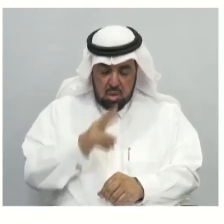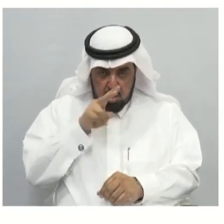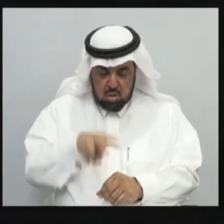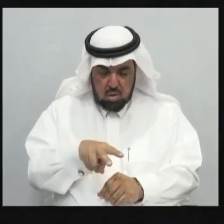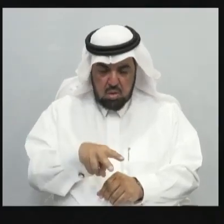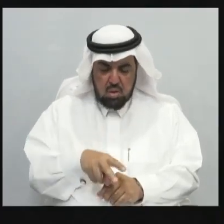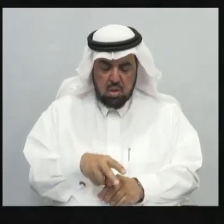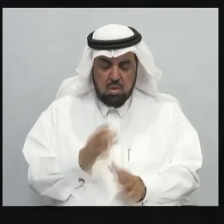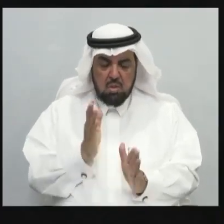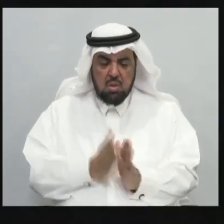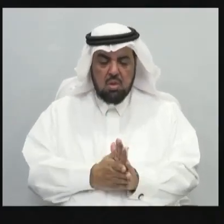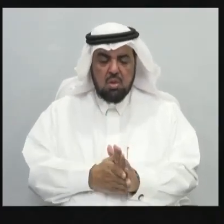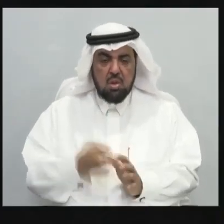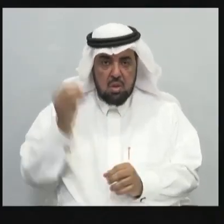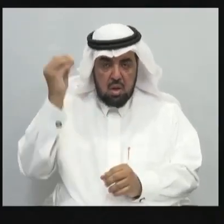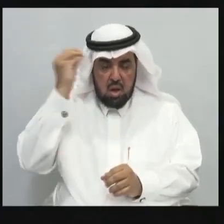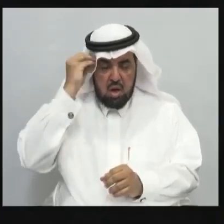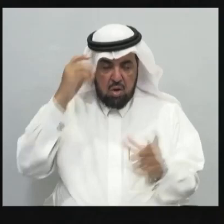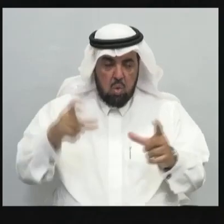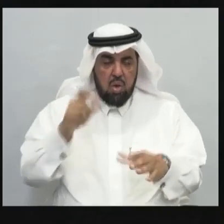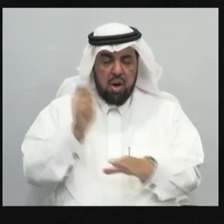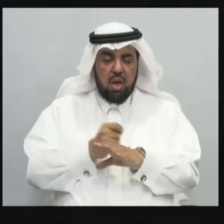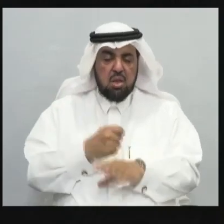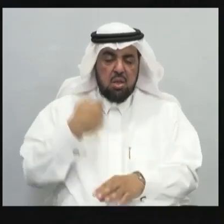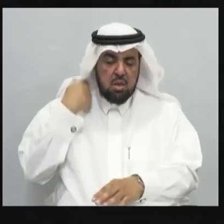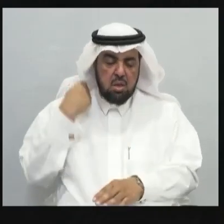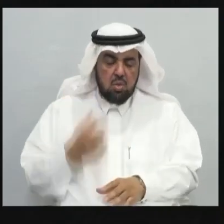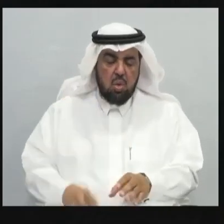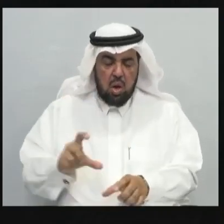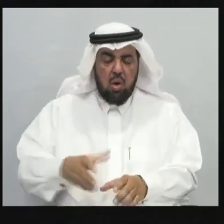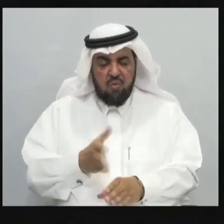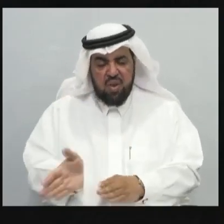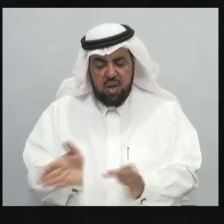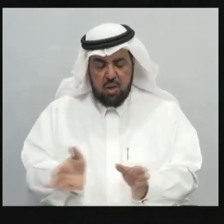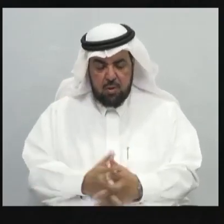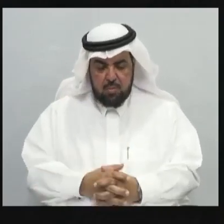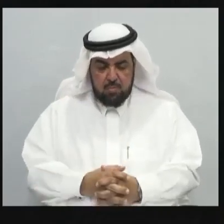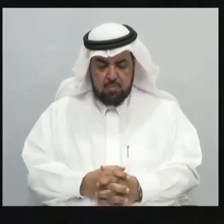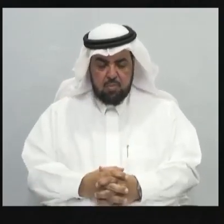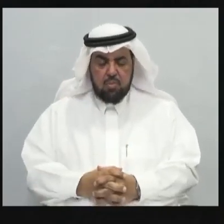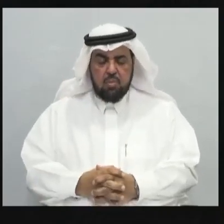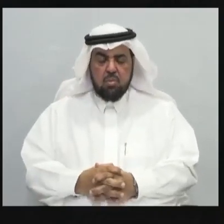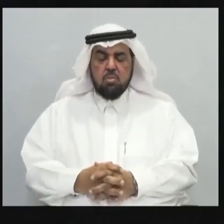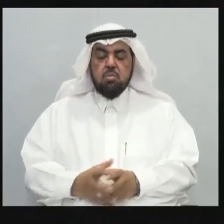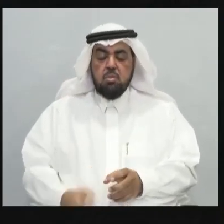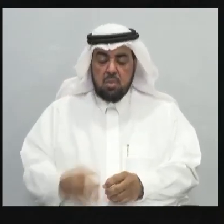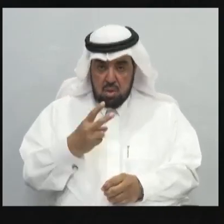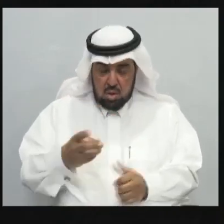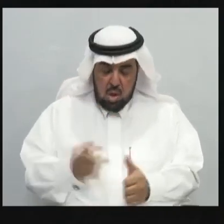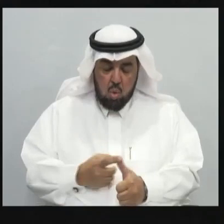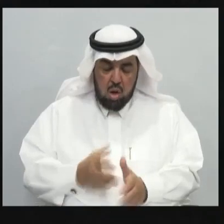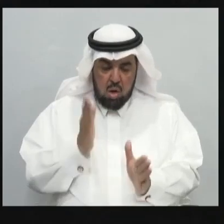عينه على المستند يعرف العنوان الرئيسي او يرى العنوان الرئيسي ويرى العناوين الفرعيه بامكانه ان ياخذ نظره اوليه